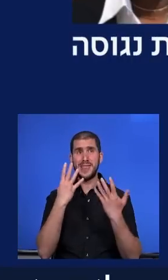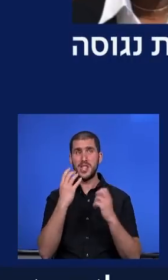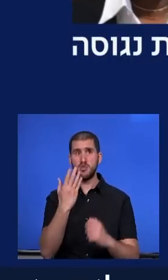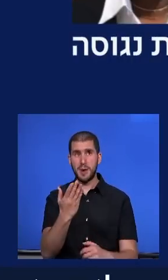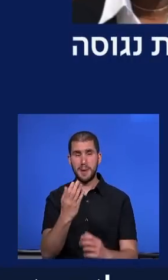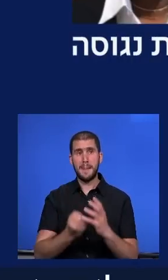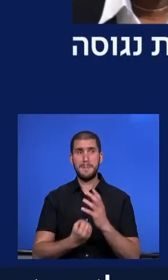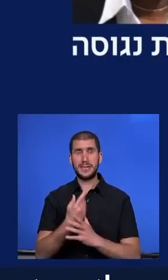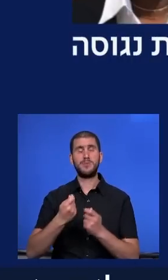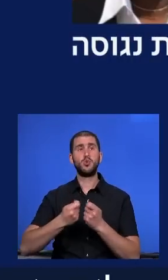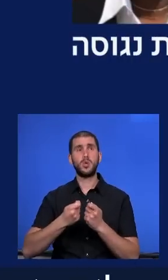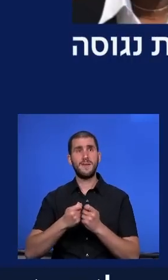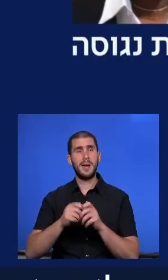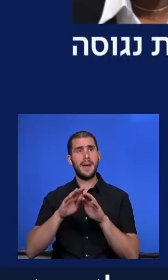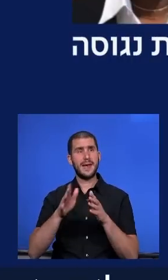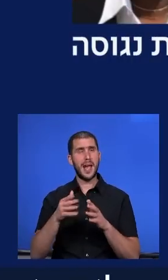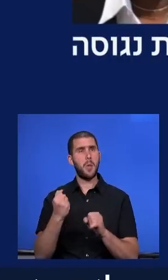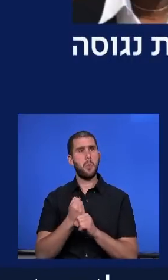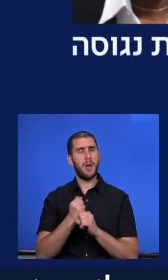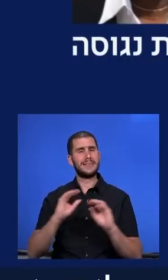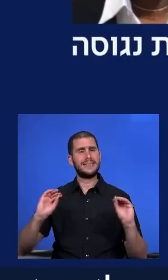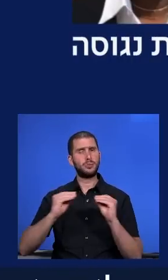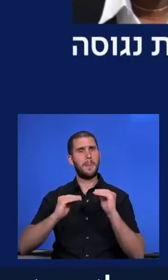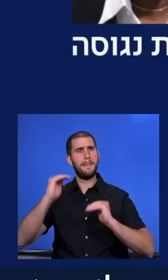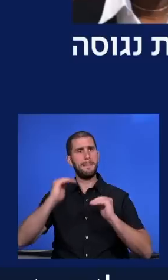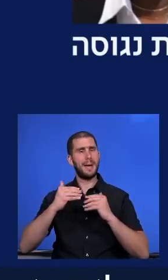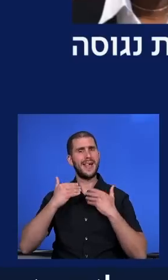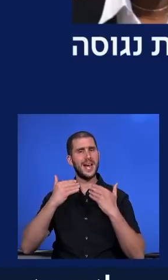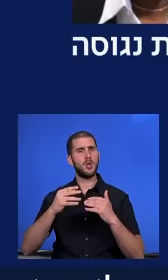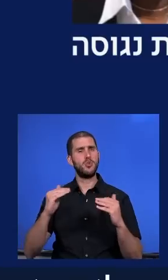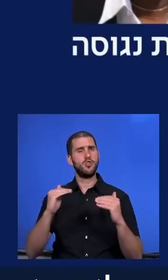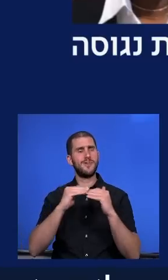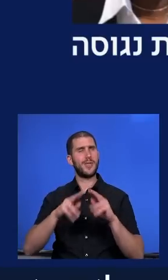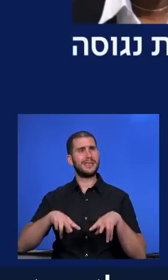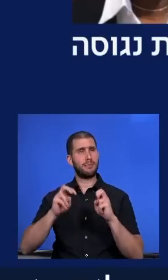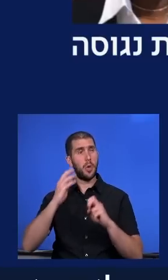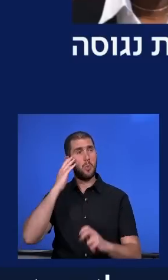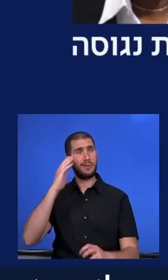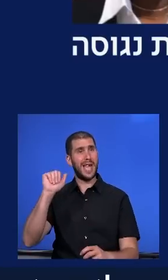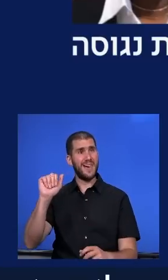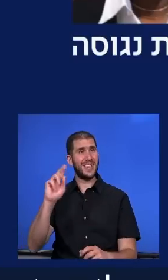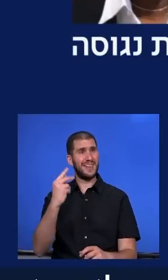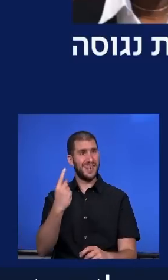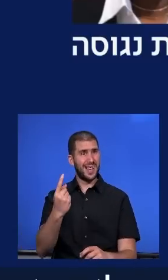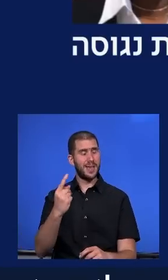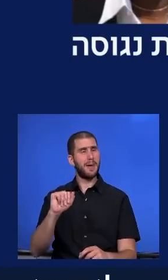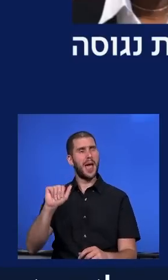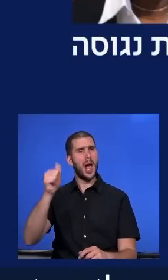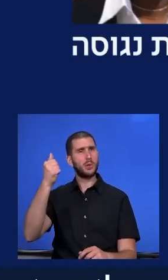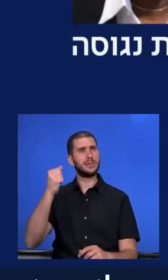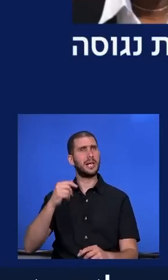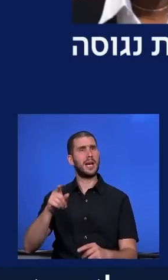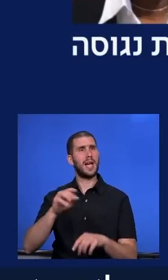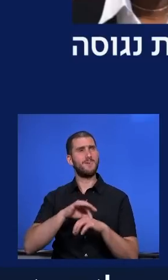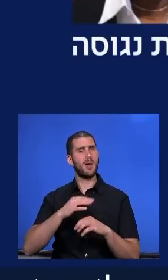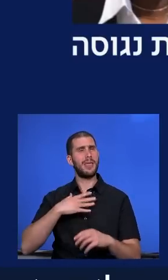מייסדת ושותפה בקרן שפועלת לצמצום פערים וקידום שוויון הזדמנויות, הפרופסור אבי ריבקינד, מחלוצי רפואת הטראומה